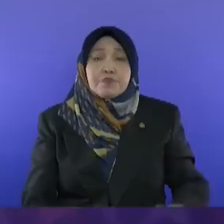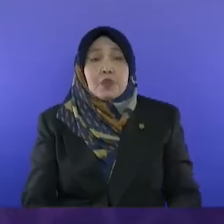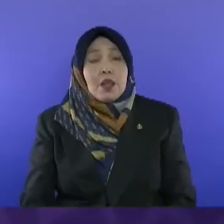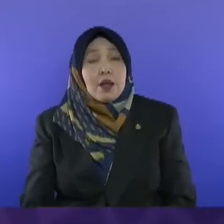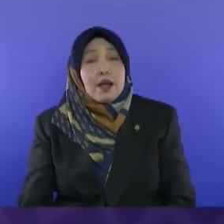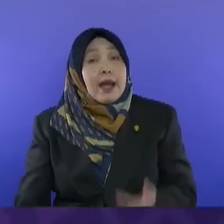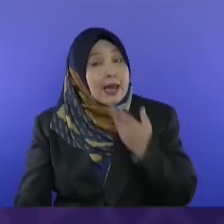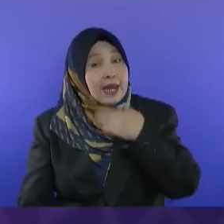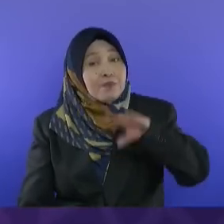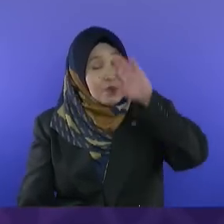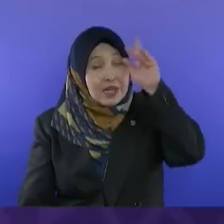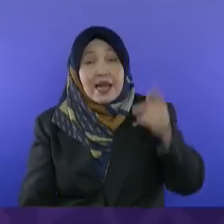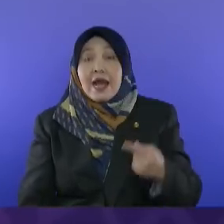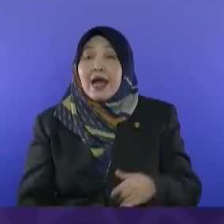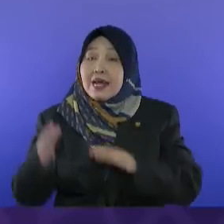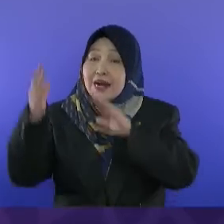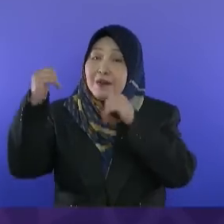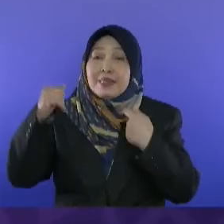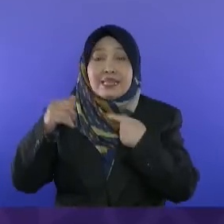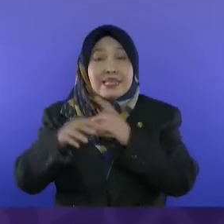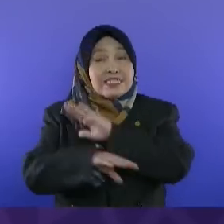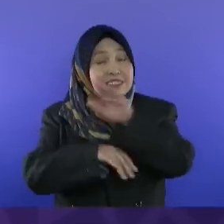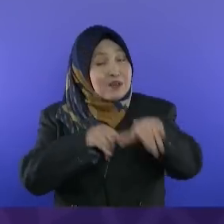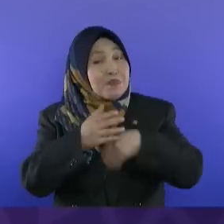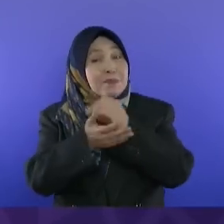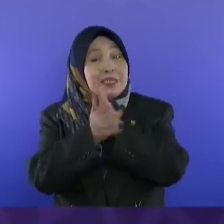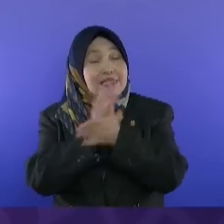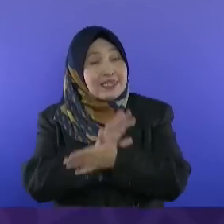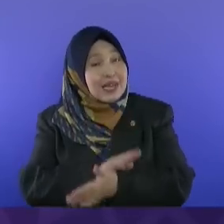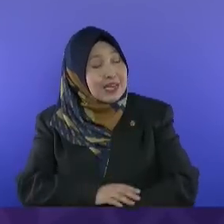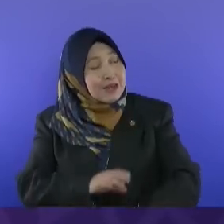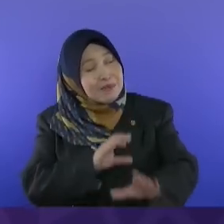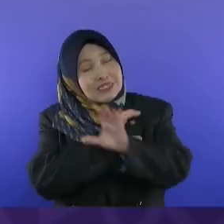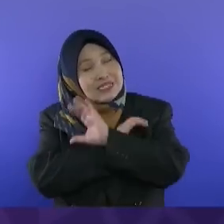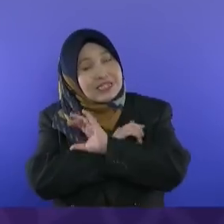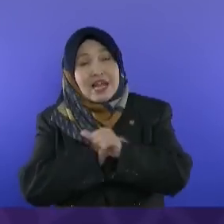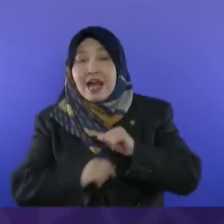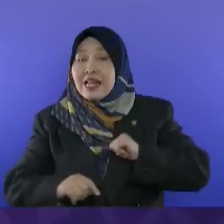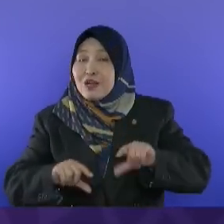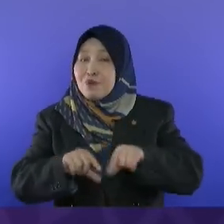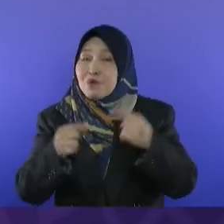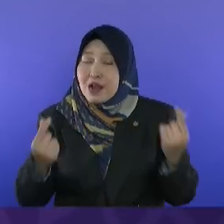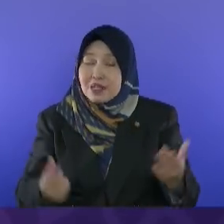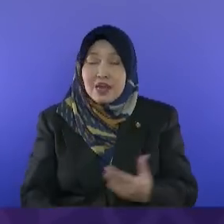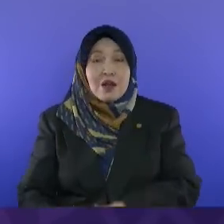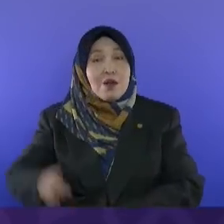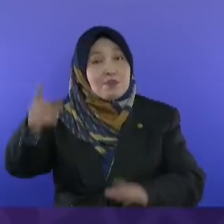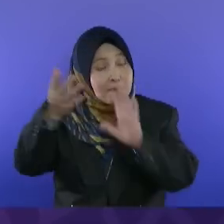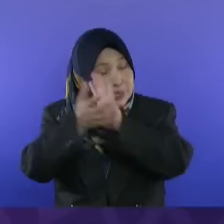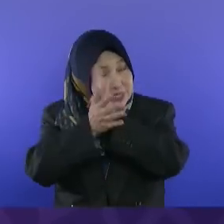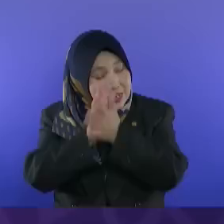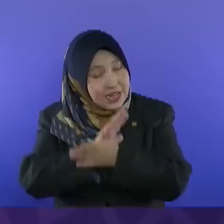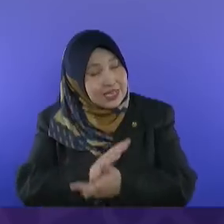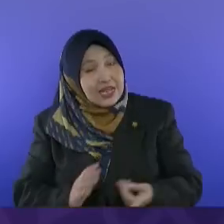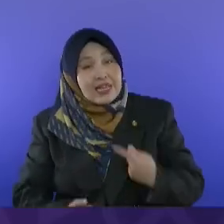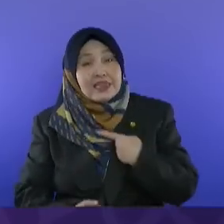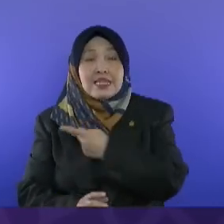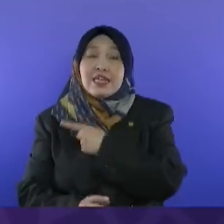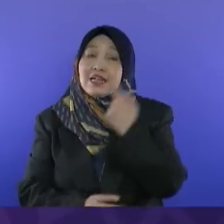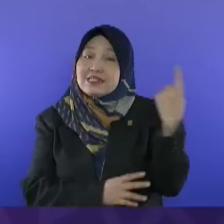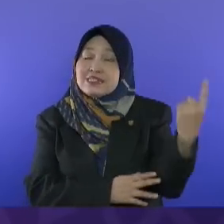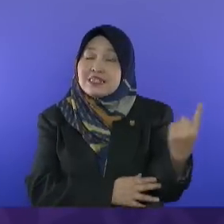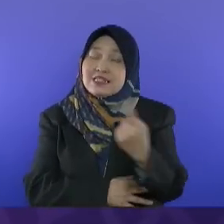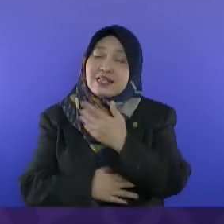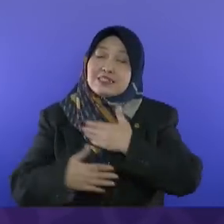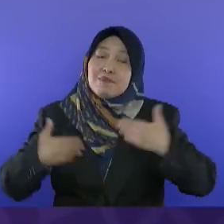Alhamdulillah moga-moga kita semua senantiasa menjadi pecinta ahlul quran dan Allah ta'ala menjadikan kita orang yang senantiasa